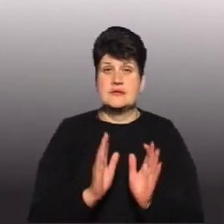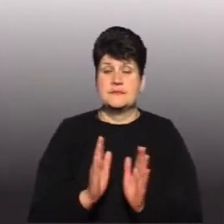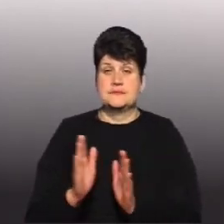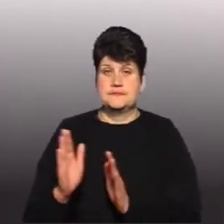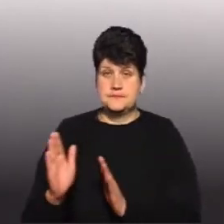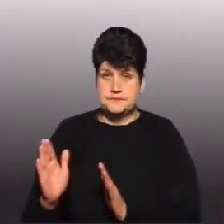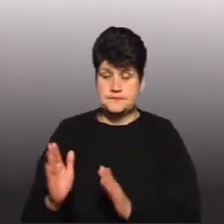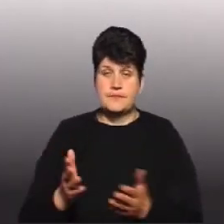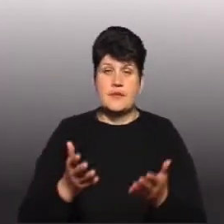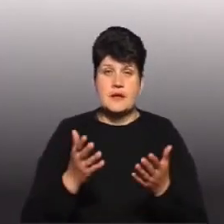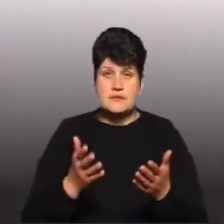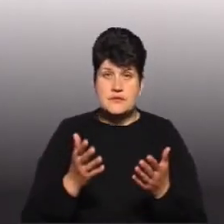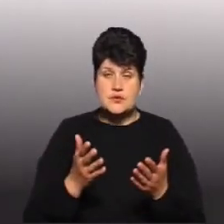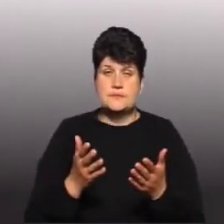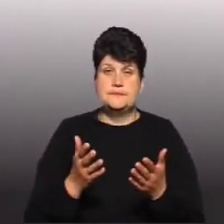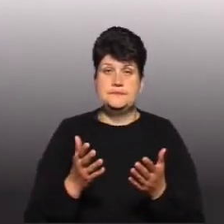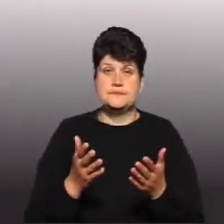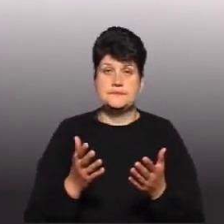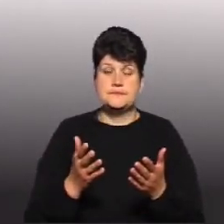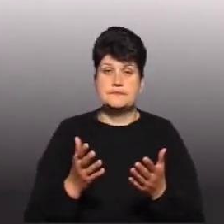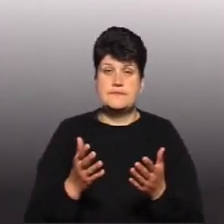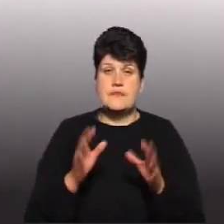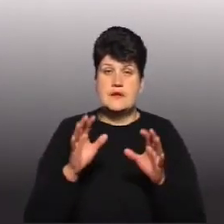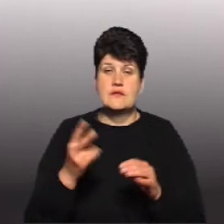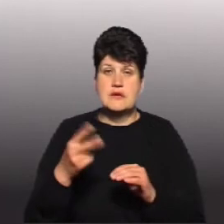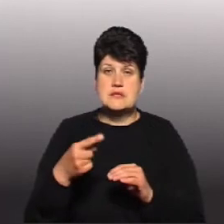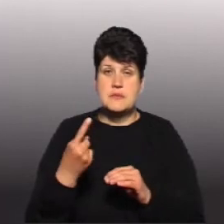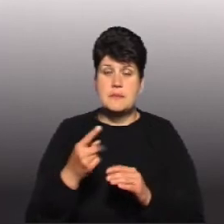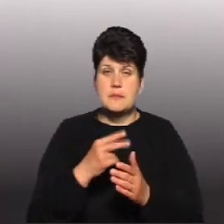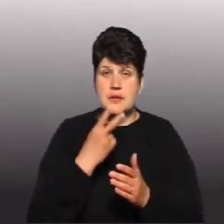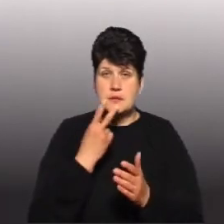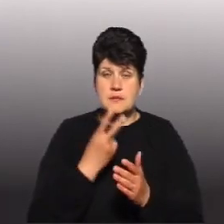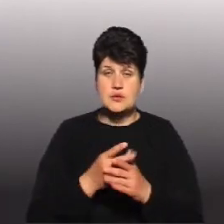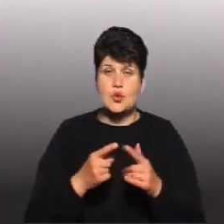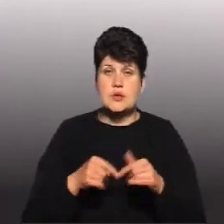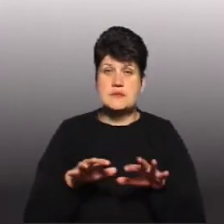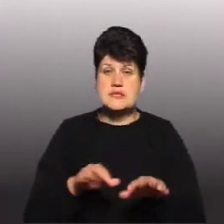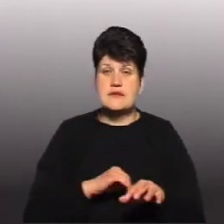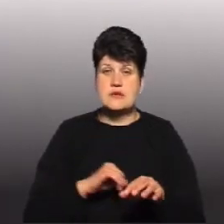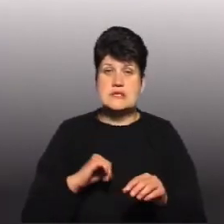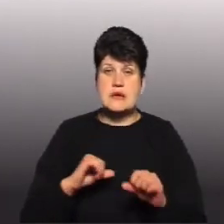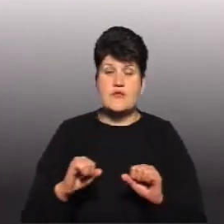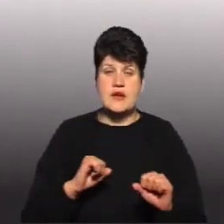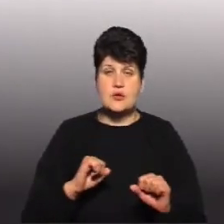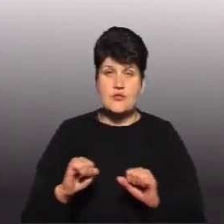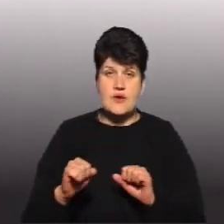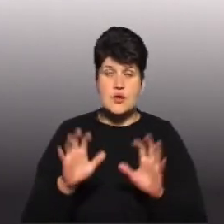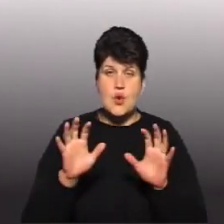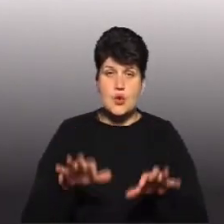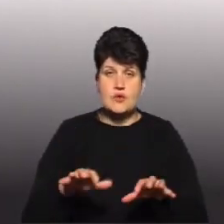на статтею 21 у нас передбачено, що саме орган місцевого самоврядування і голова виконкому,